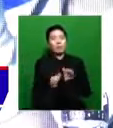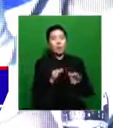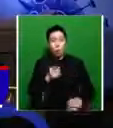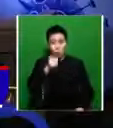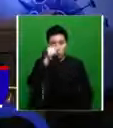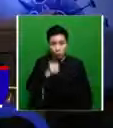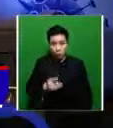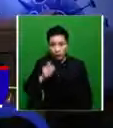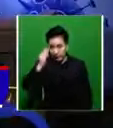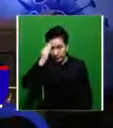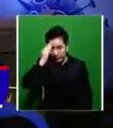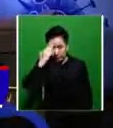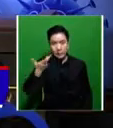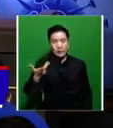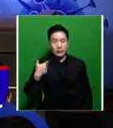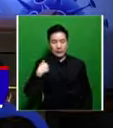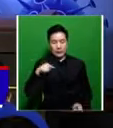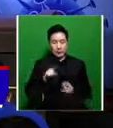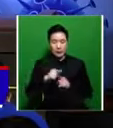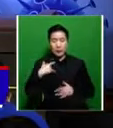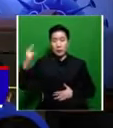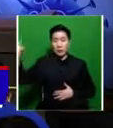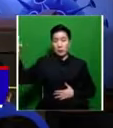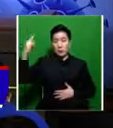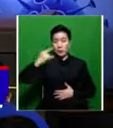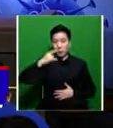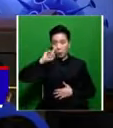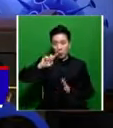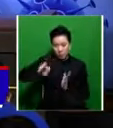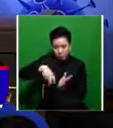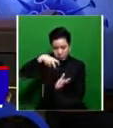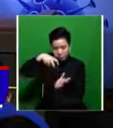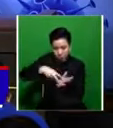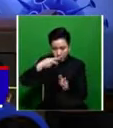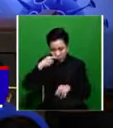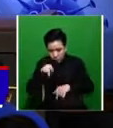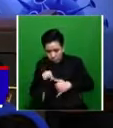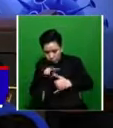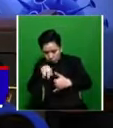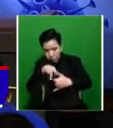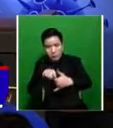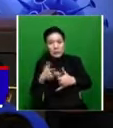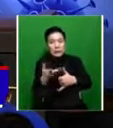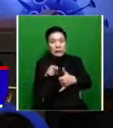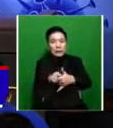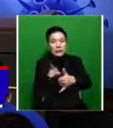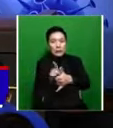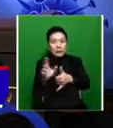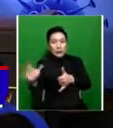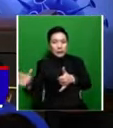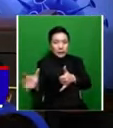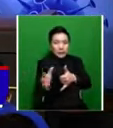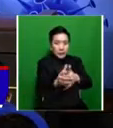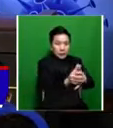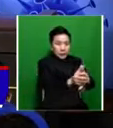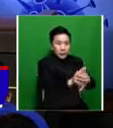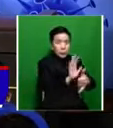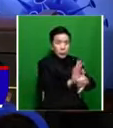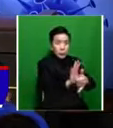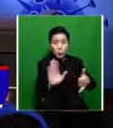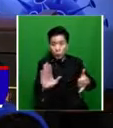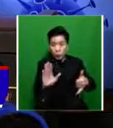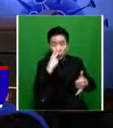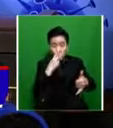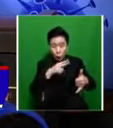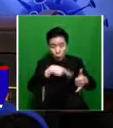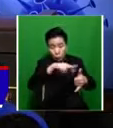ว่าเขาจะต้องถูกควอรันทีนหรือคำว่ากักตัวไว้เพื่